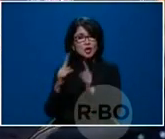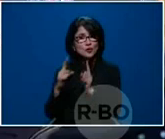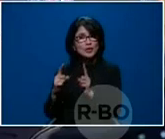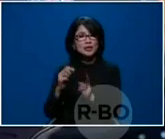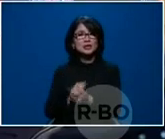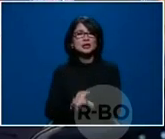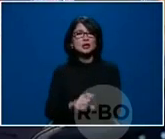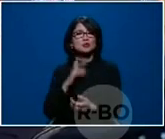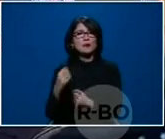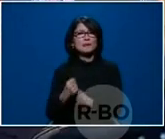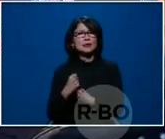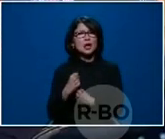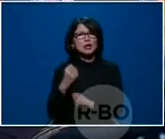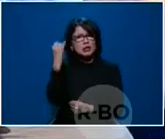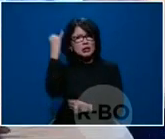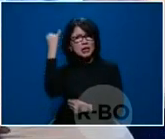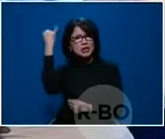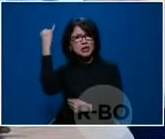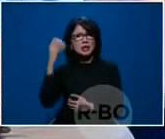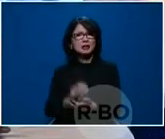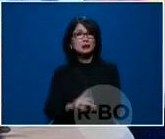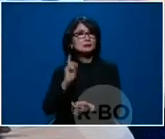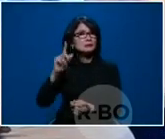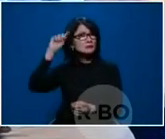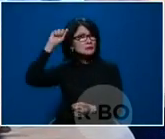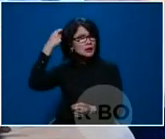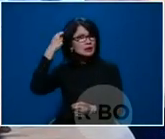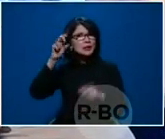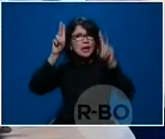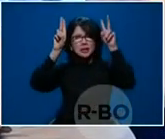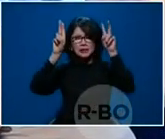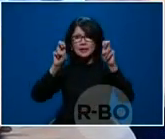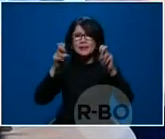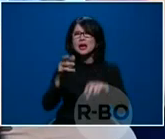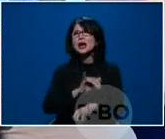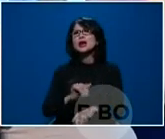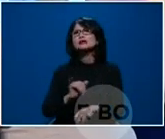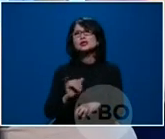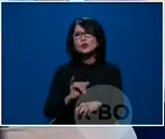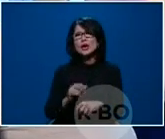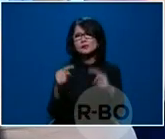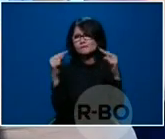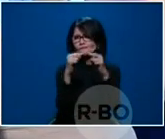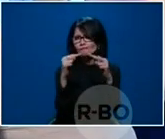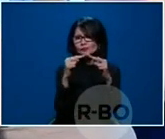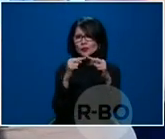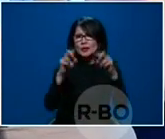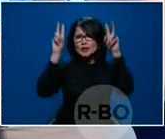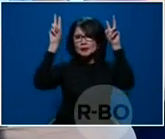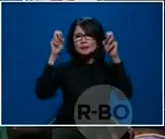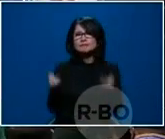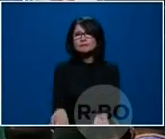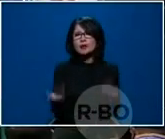guna mempertahankan gagasannya saya ingatkan kembali bahwa tema pertanyaan harus sesuai dengan yang ditetapkan oleh KPUD yaitu tentang